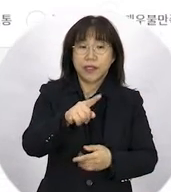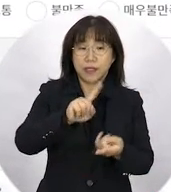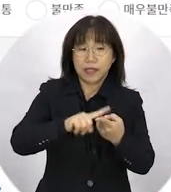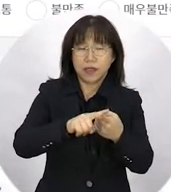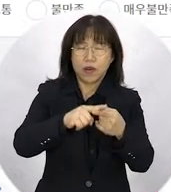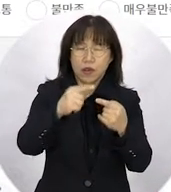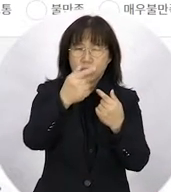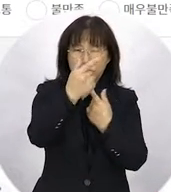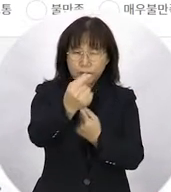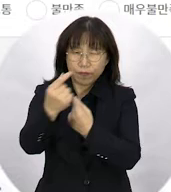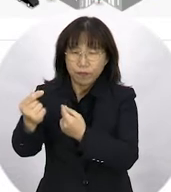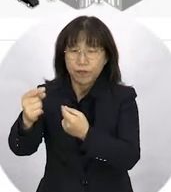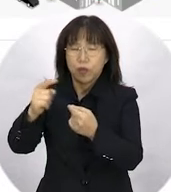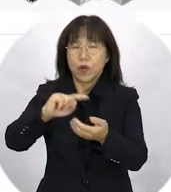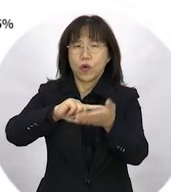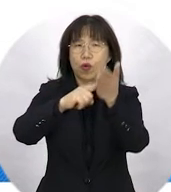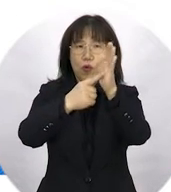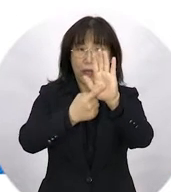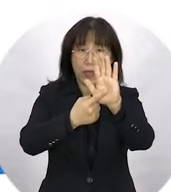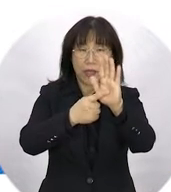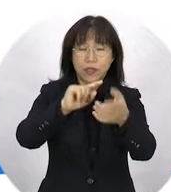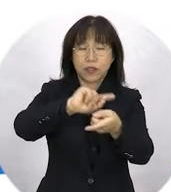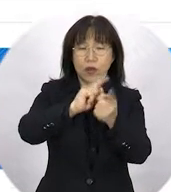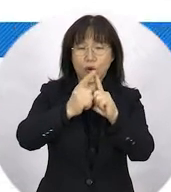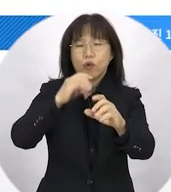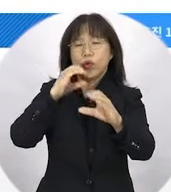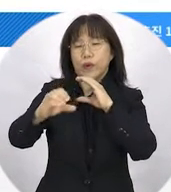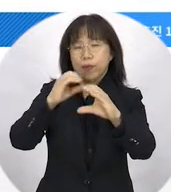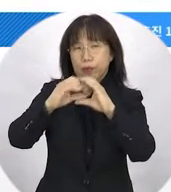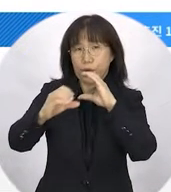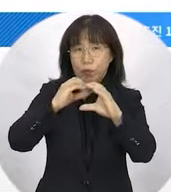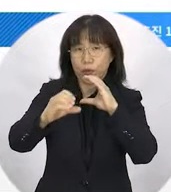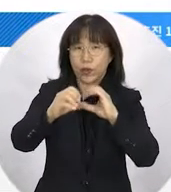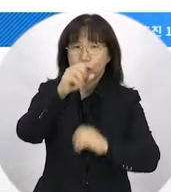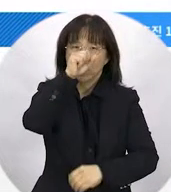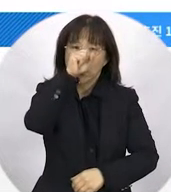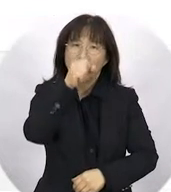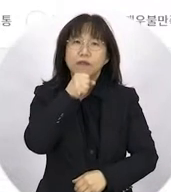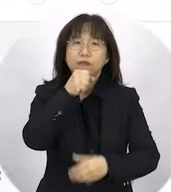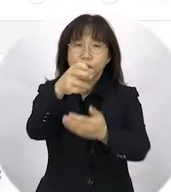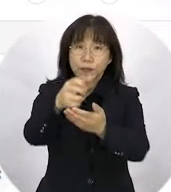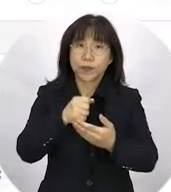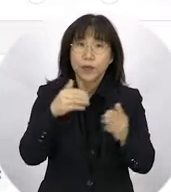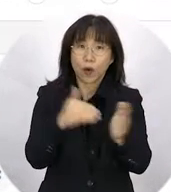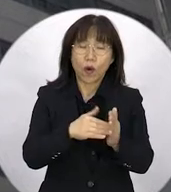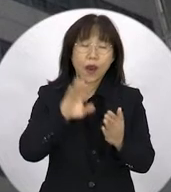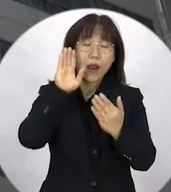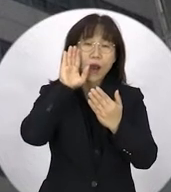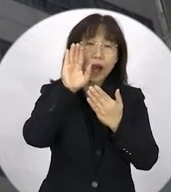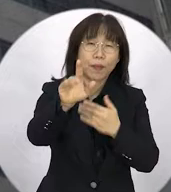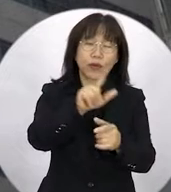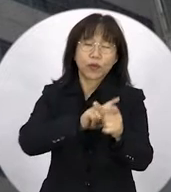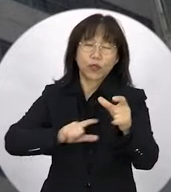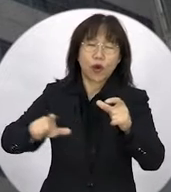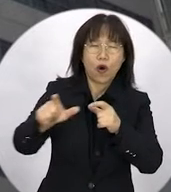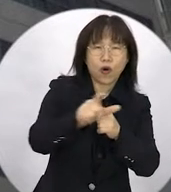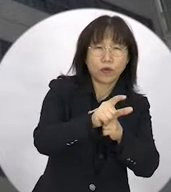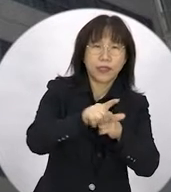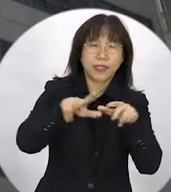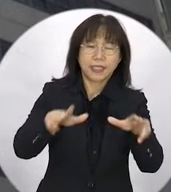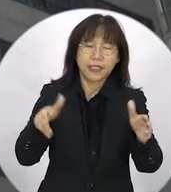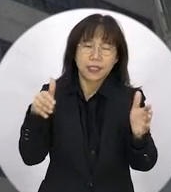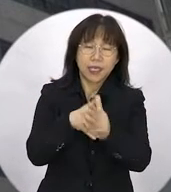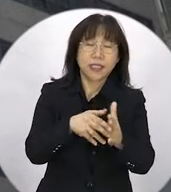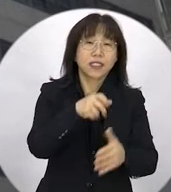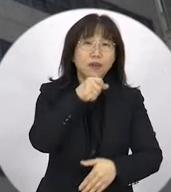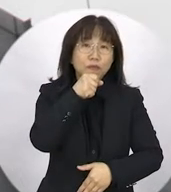결과를 정기적으로 공개하는 등 주민 소통과 웹 소통 분야에서 좋은 평가를 받았습니다 앞으로도 강서구는